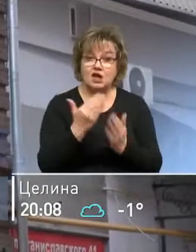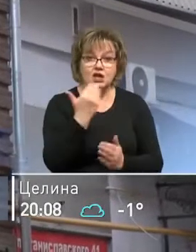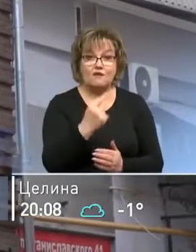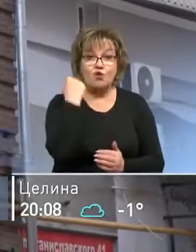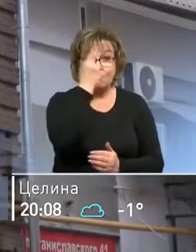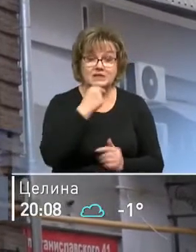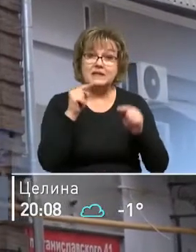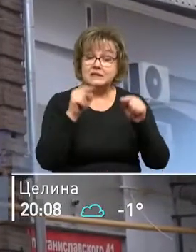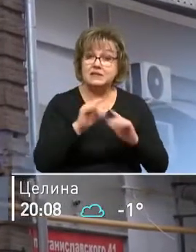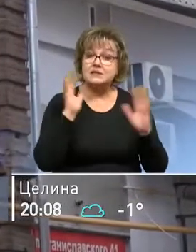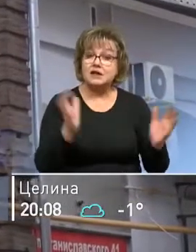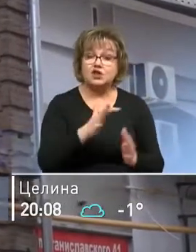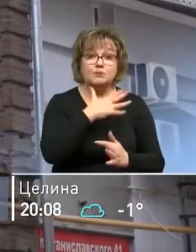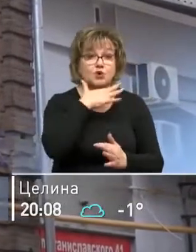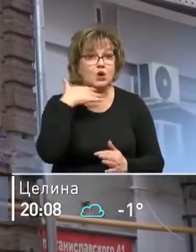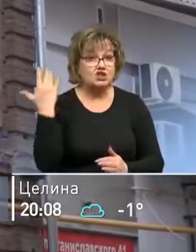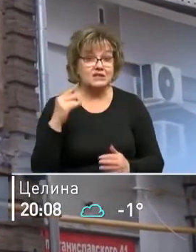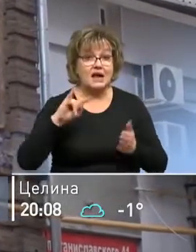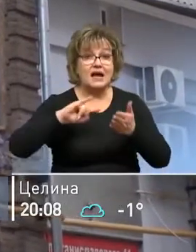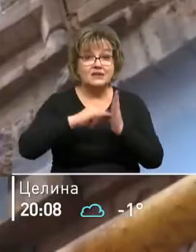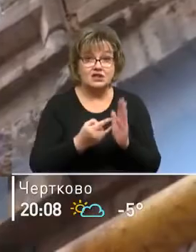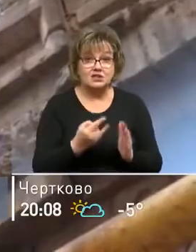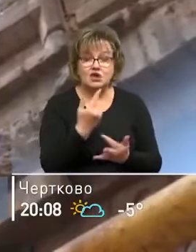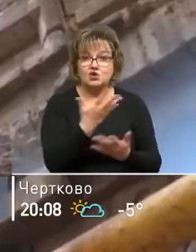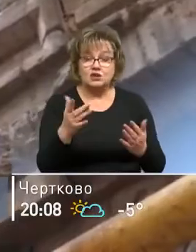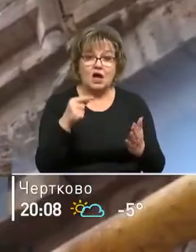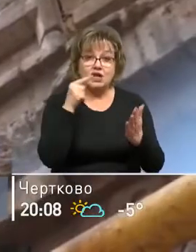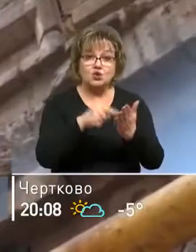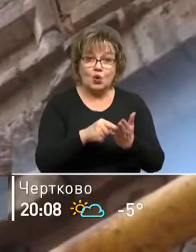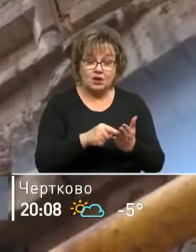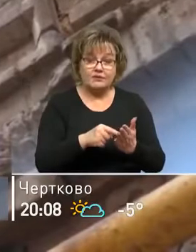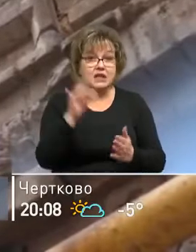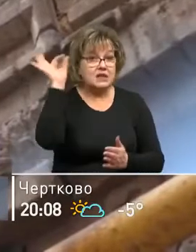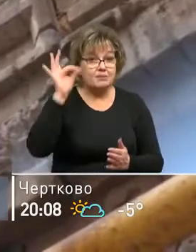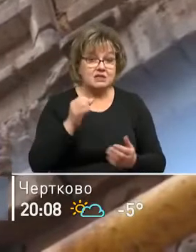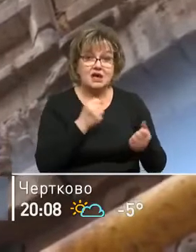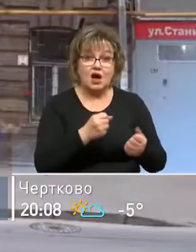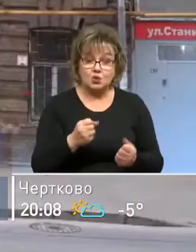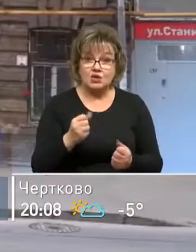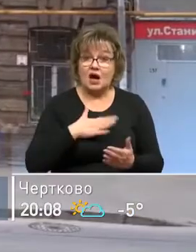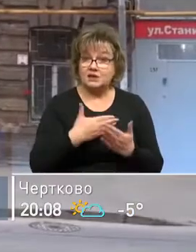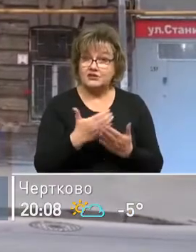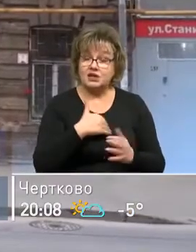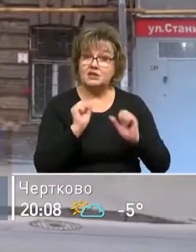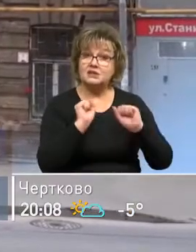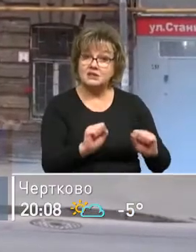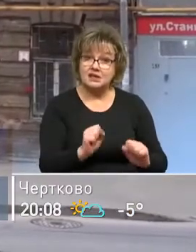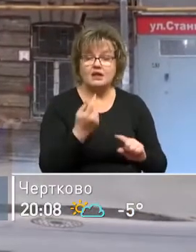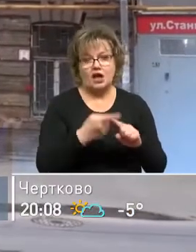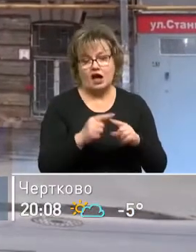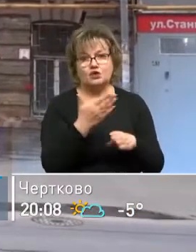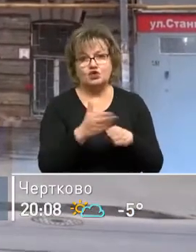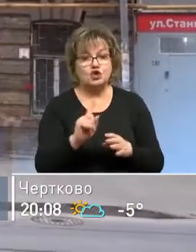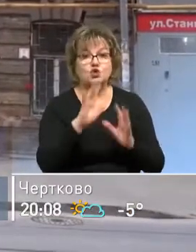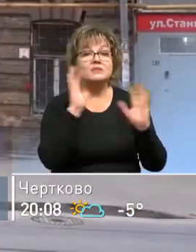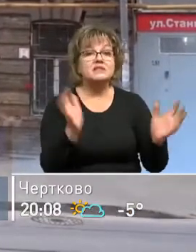фасад здесь сохранились многочисленные отверстия от сотен осколков и снарядов немецких орудий активисты хотят отстоять хотя бы эту часть